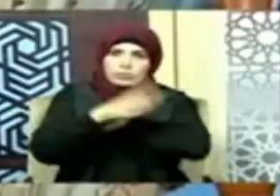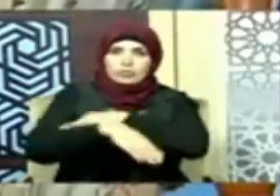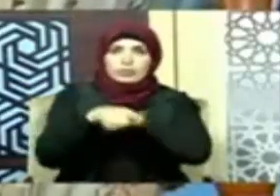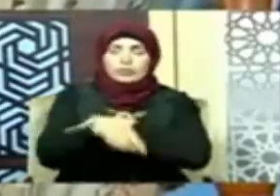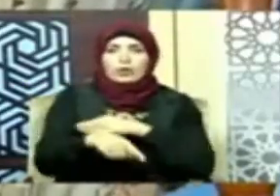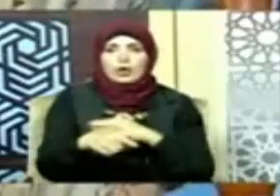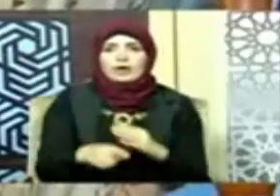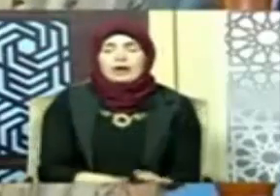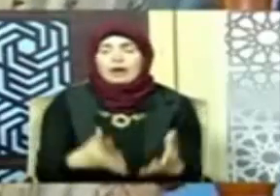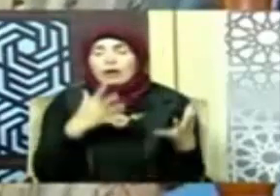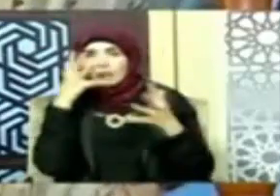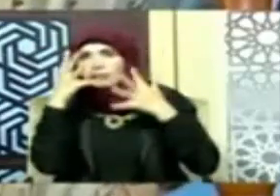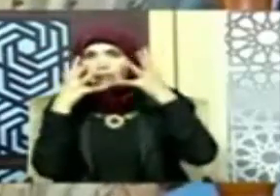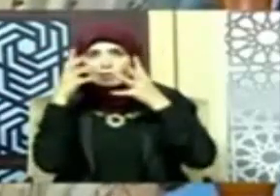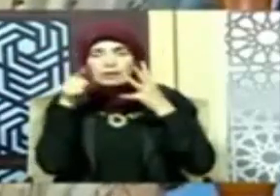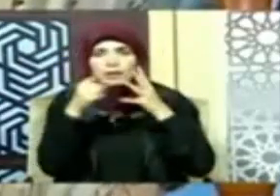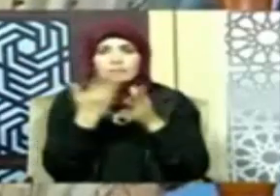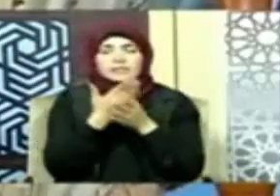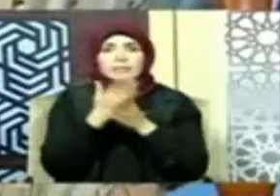من خلال